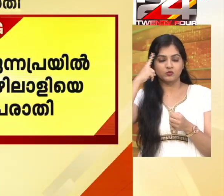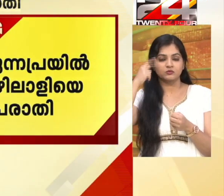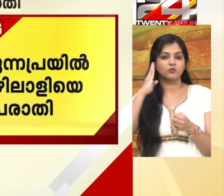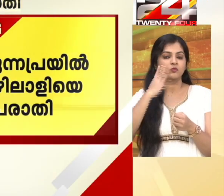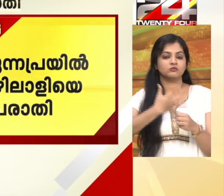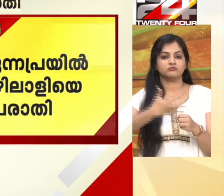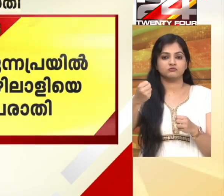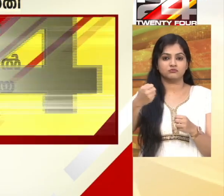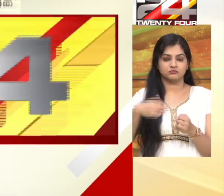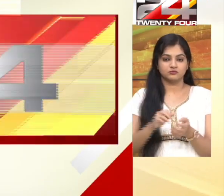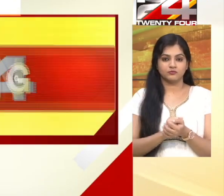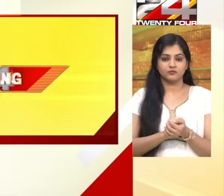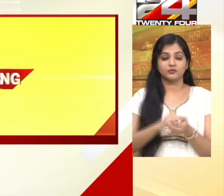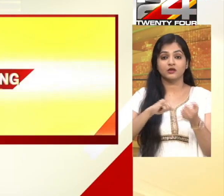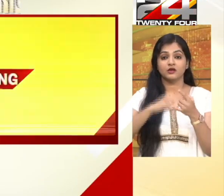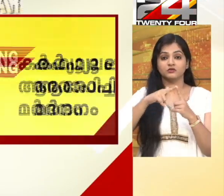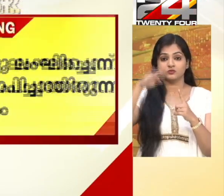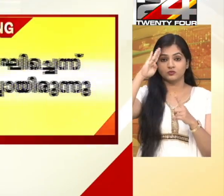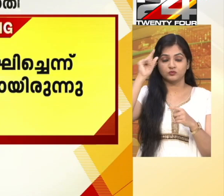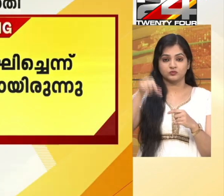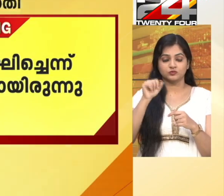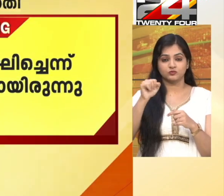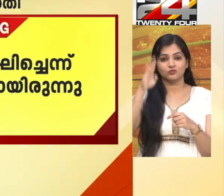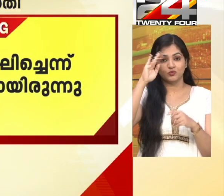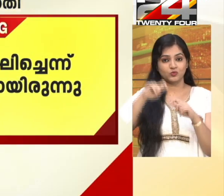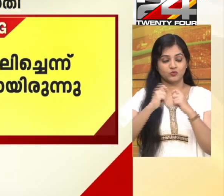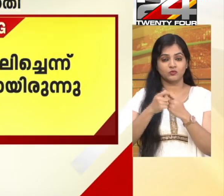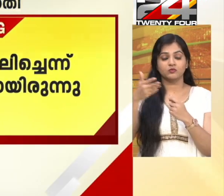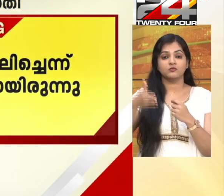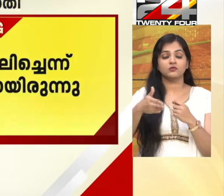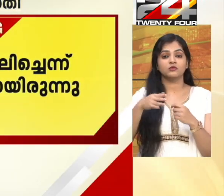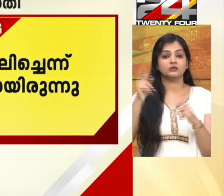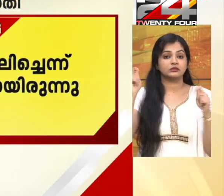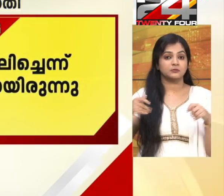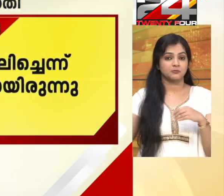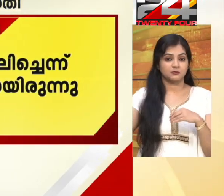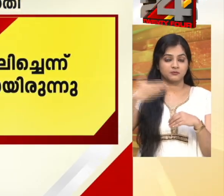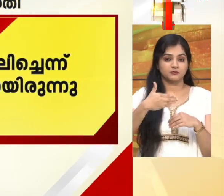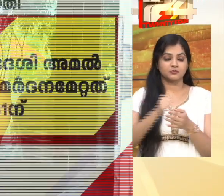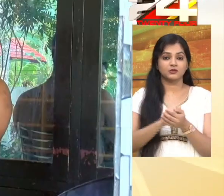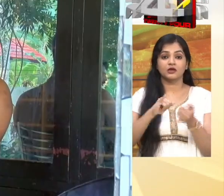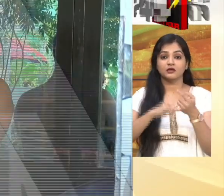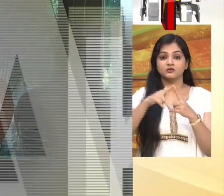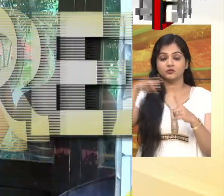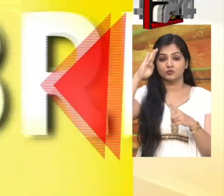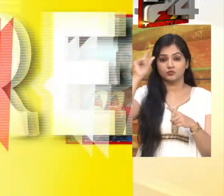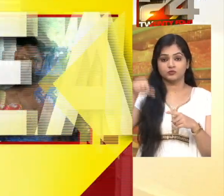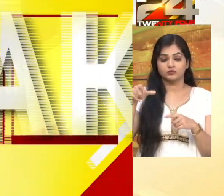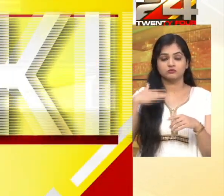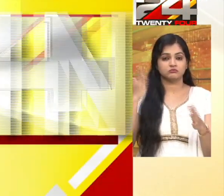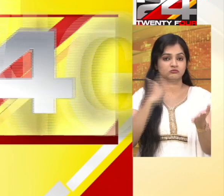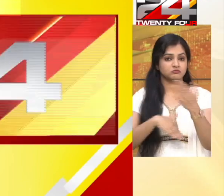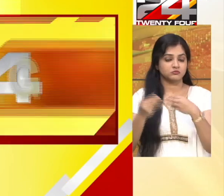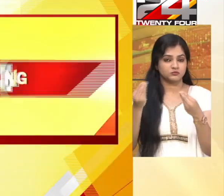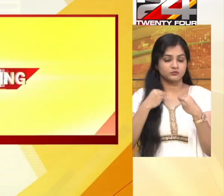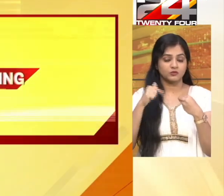വെച്ചു അത് കഴിഞ്ഞ് എസ് ഐയും പോലീസുകാരെല്ലാം കൂടെ ജീപ്പിൽ വന്നു വന്നു കഴിഞ്ഞപ്പോഴത്തേക്കും എസ് ഐയിൽ എസ് ഐ എന്നെ അടിക്കുകയും അത് കഴിഞ്ഞിട്ട്